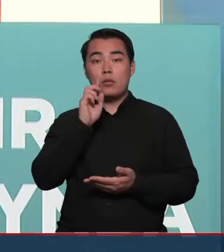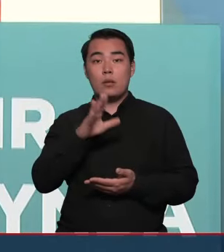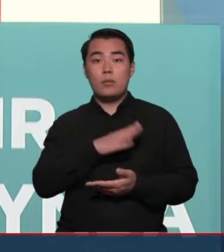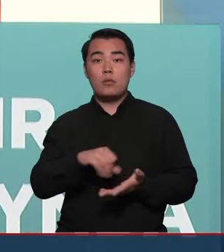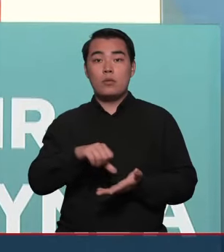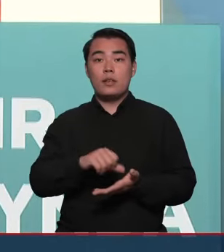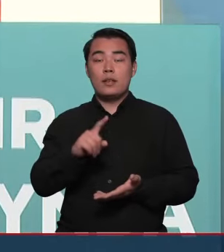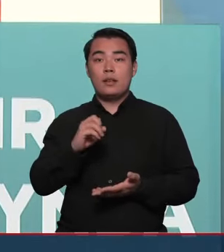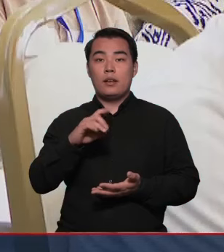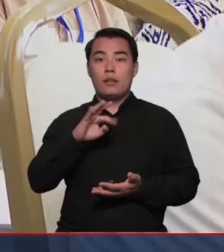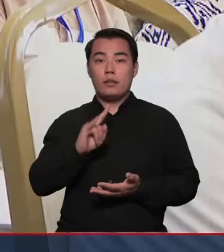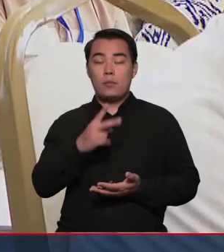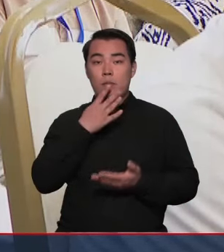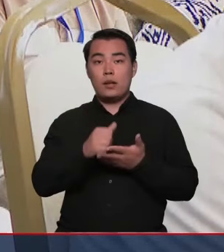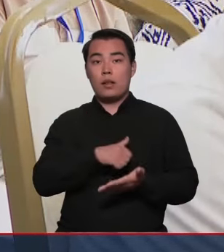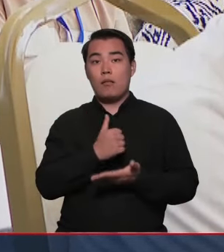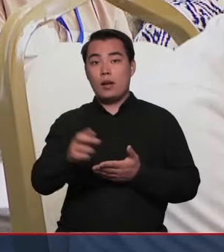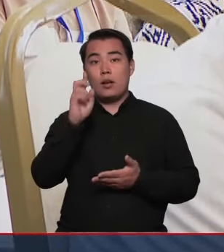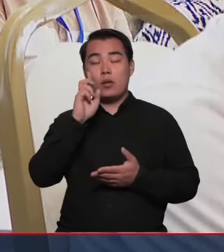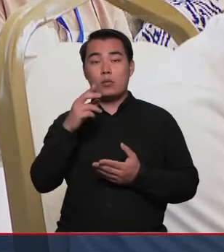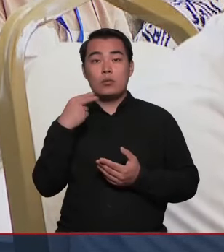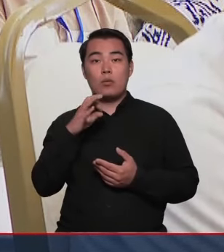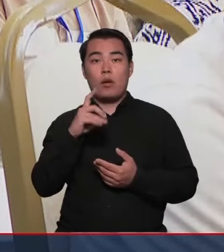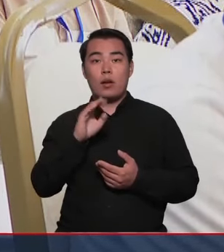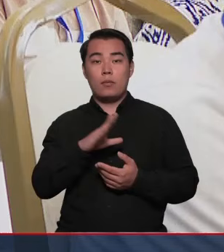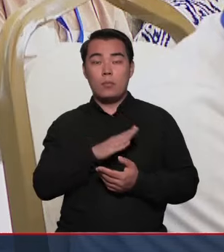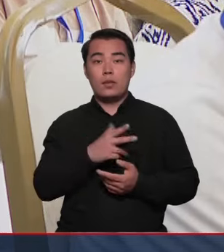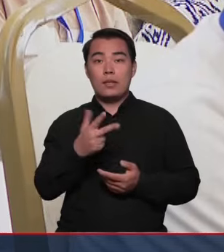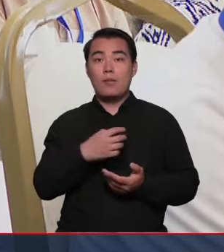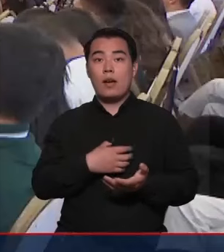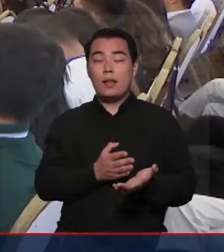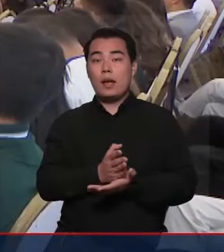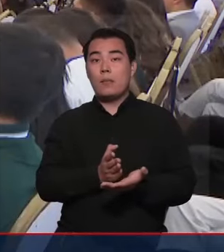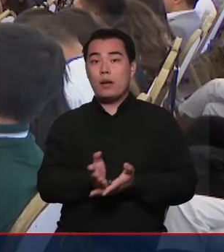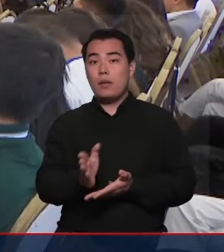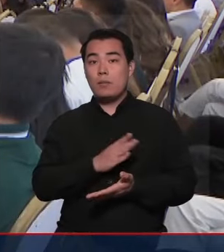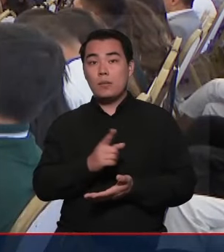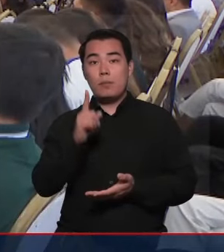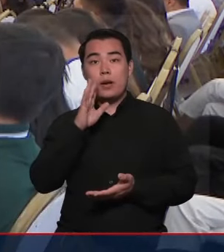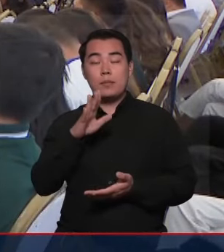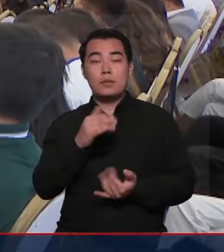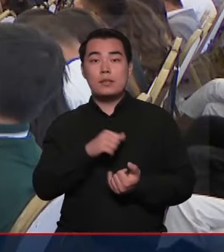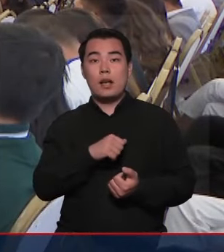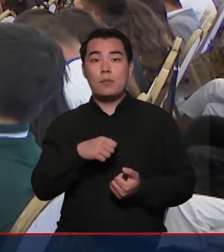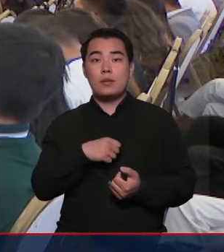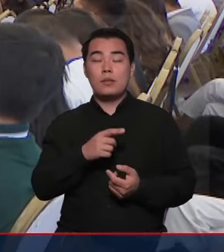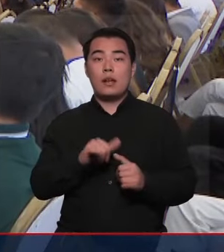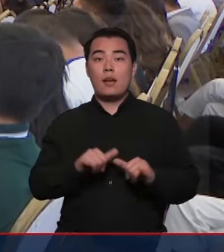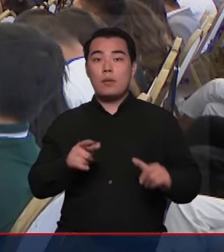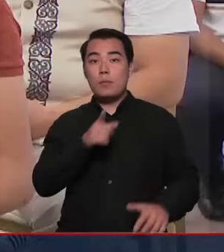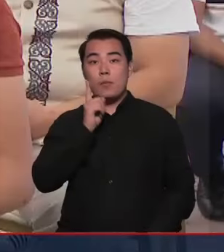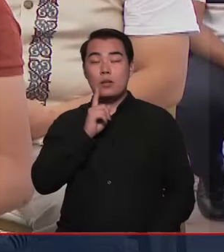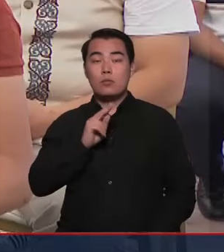участникам зерендинского форума глава государства Касым-Жомарт Токаев обозначил 3 основных приоритета для современного развития молодежи – стремление к